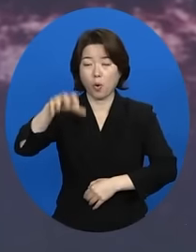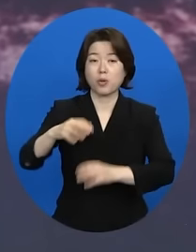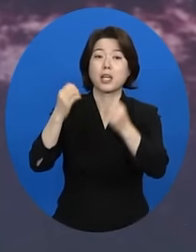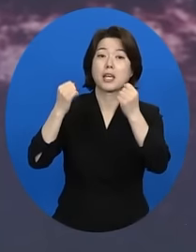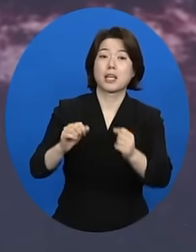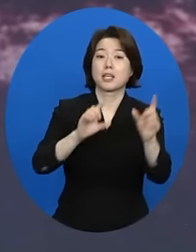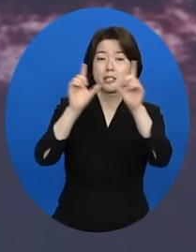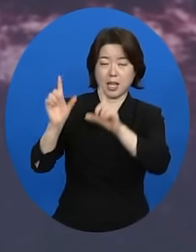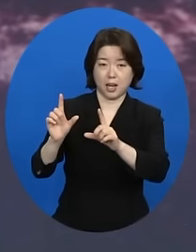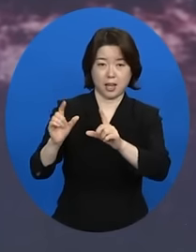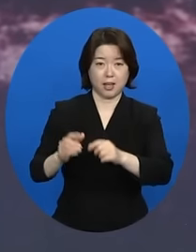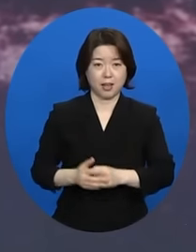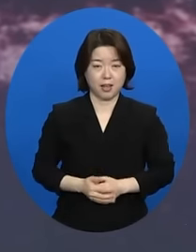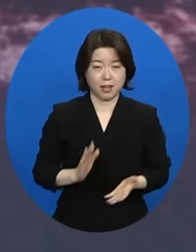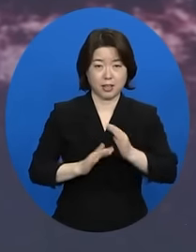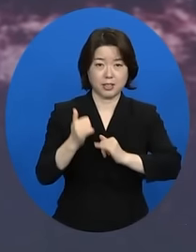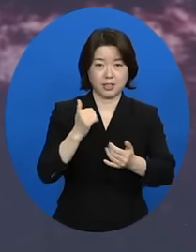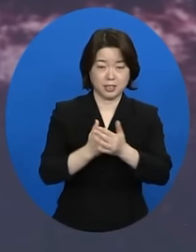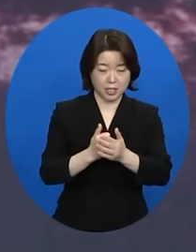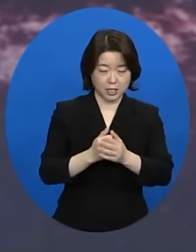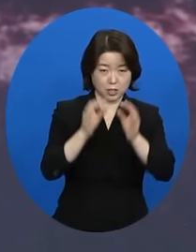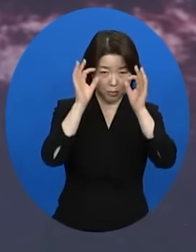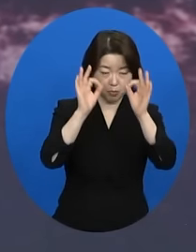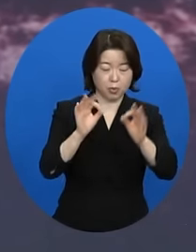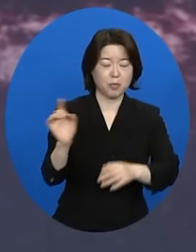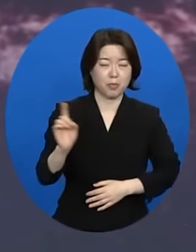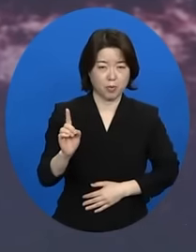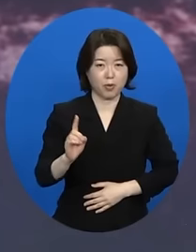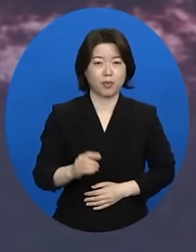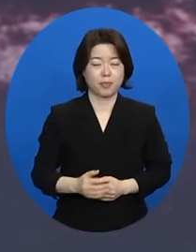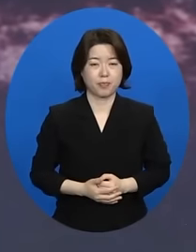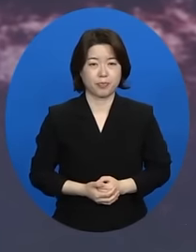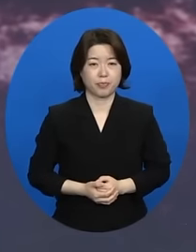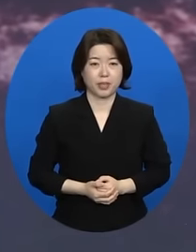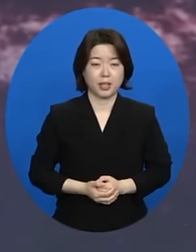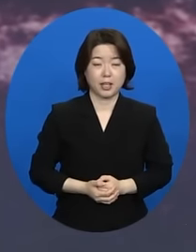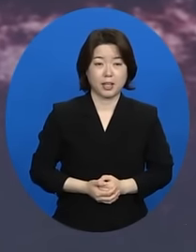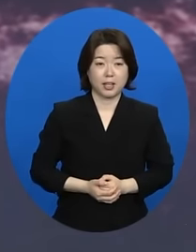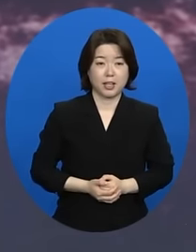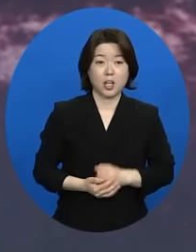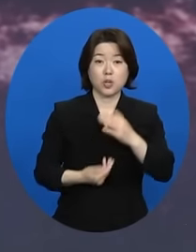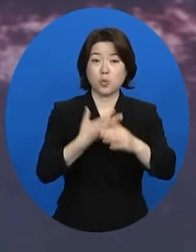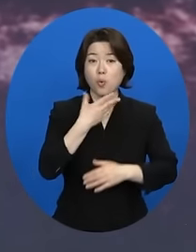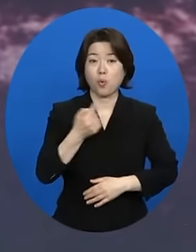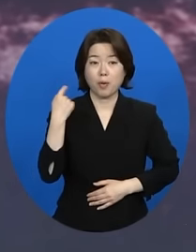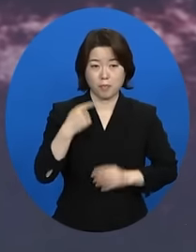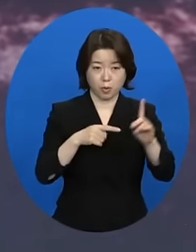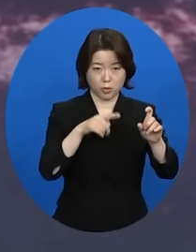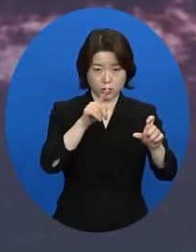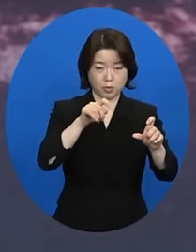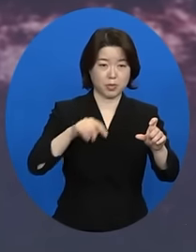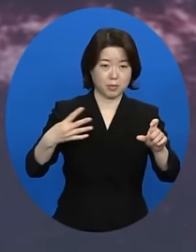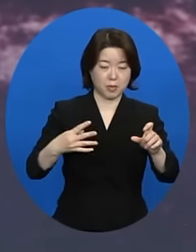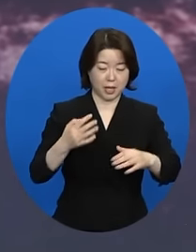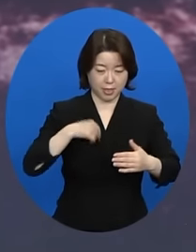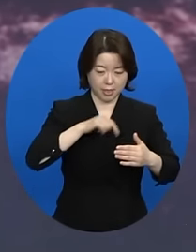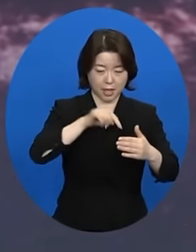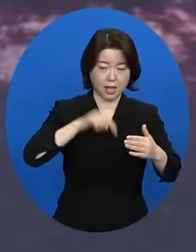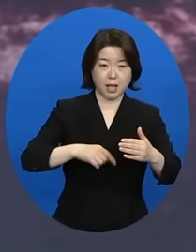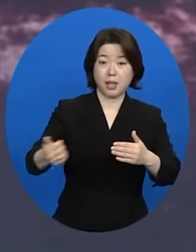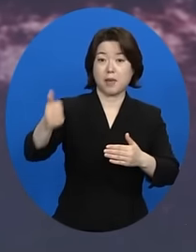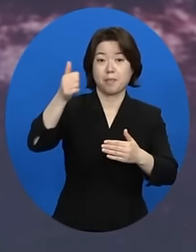거예요. 예수님께서 요한복음 15장에 이런 말씀을 하셨죠. 기억나십니까? 우리 함께 읽을까요? 시작. 내 안에